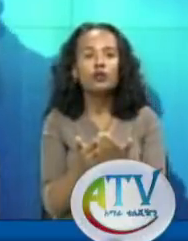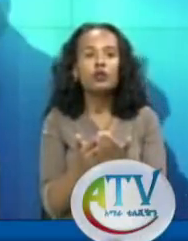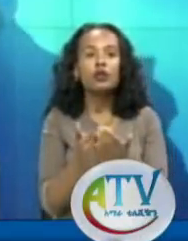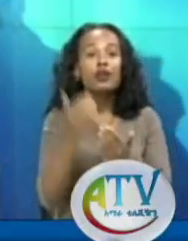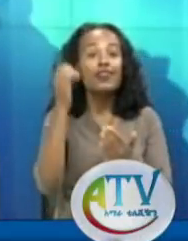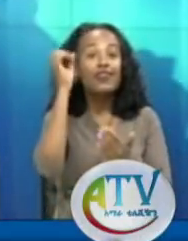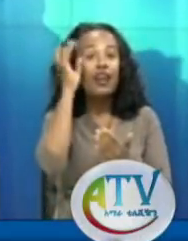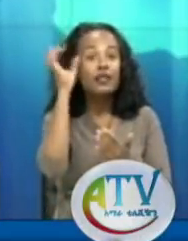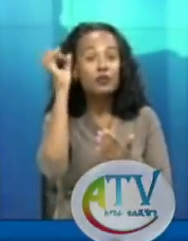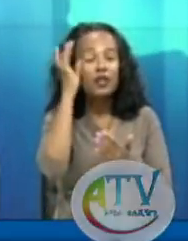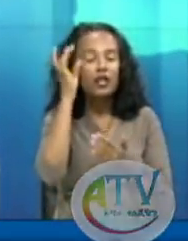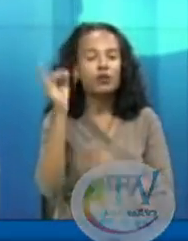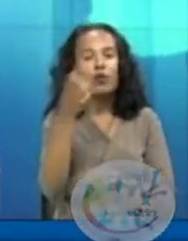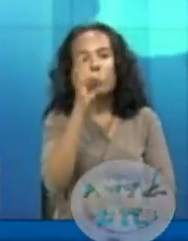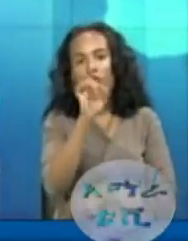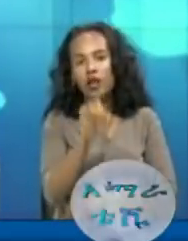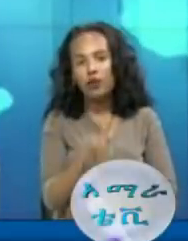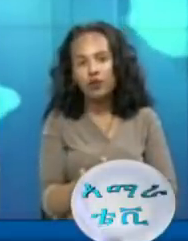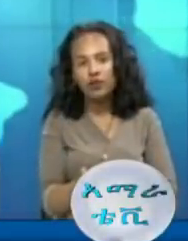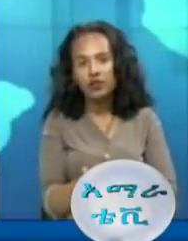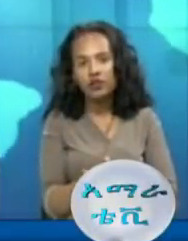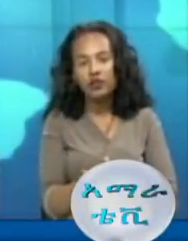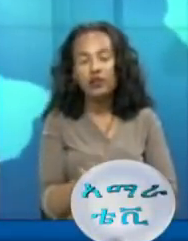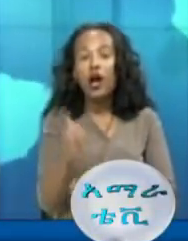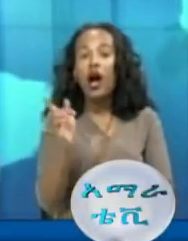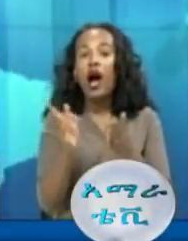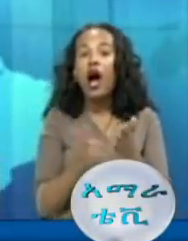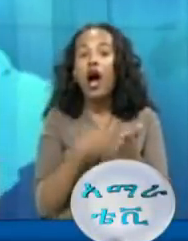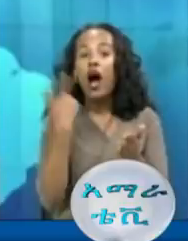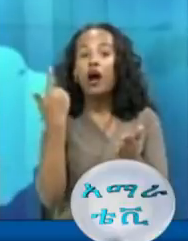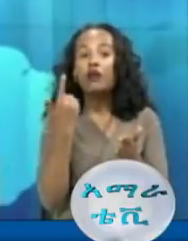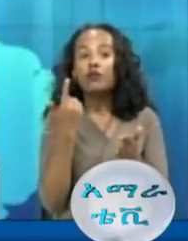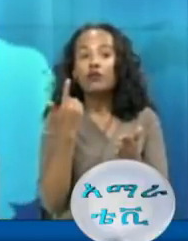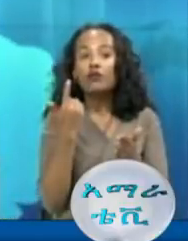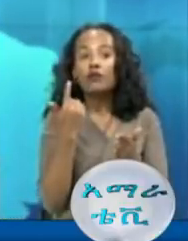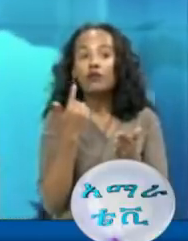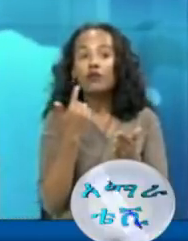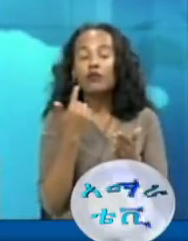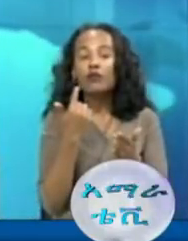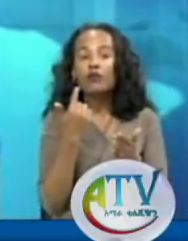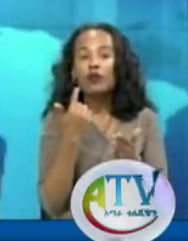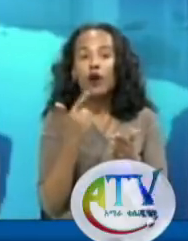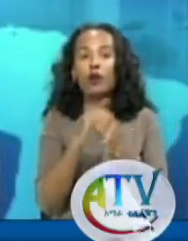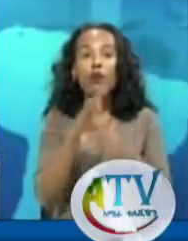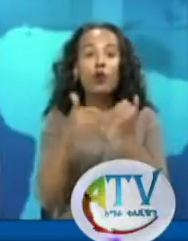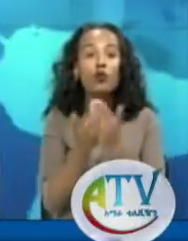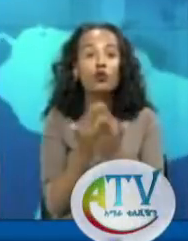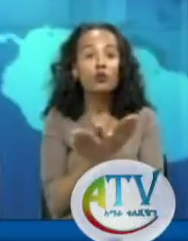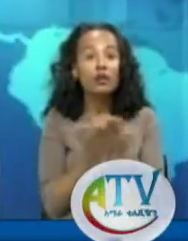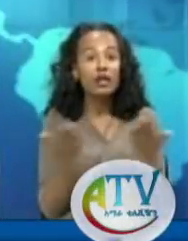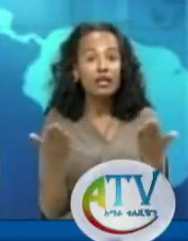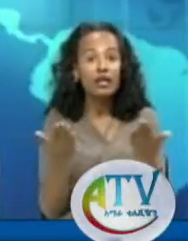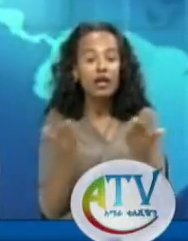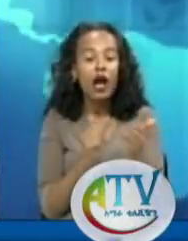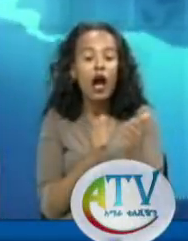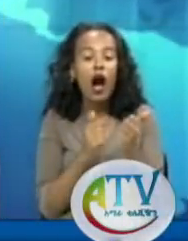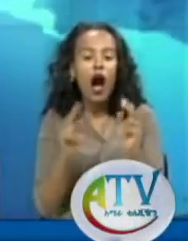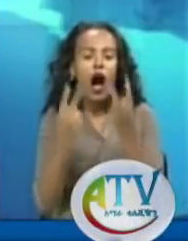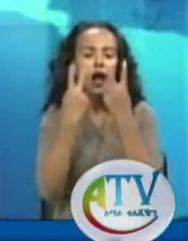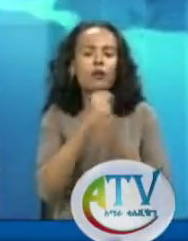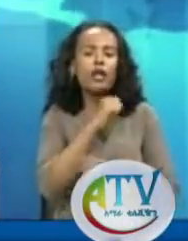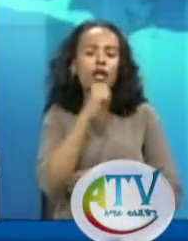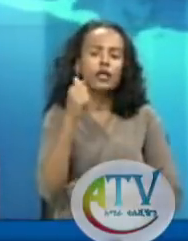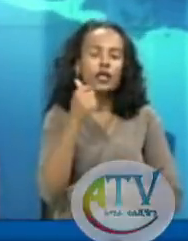متات مهونا اللبت عالفو هياجنت مالتم بهولوم نقر اي ملكتن